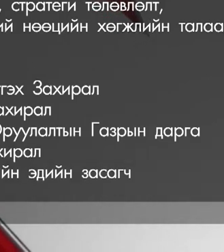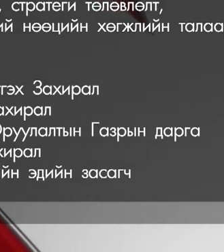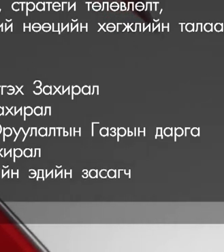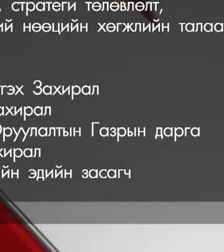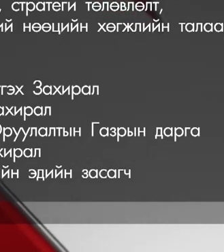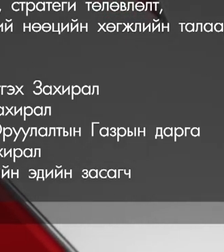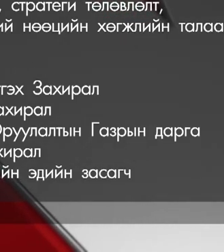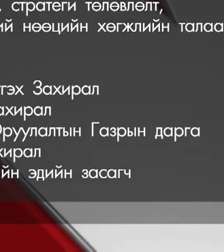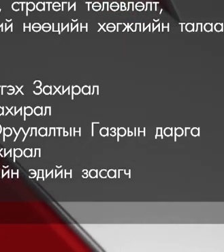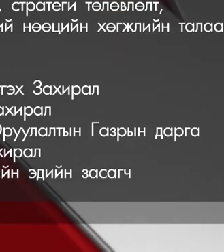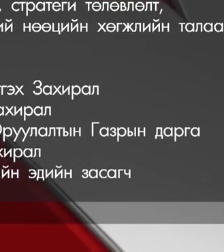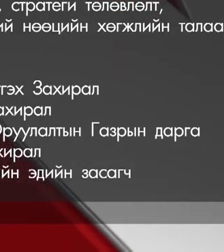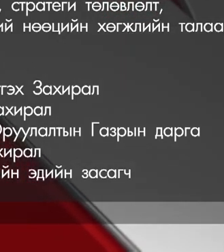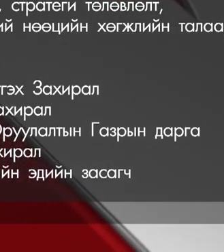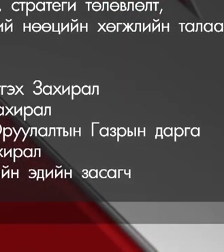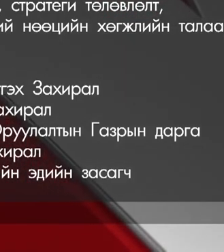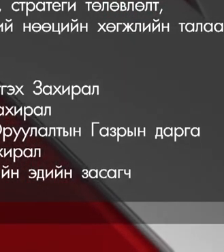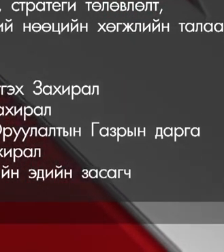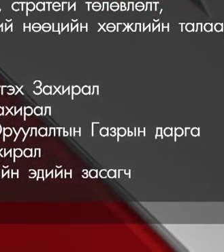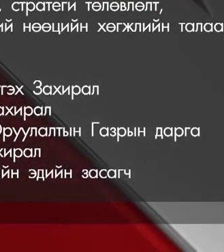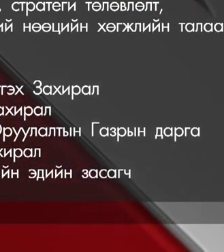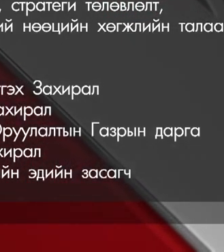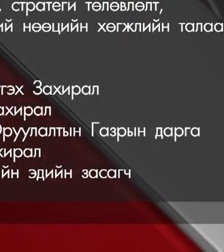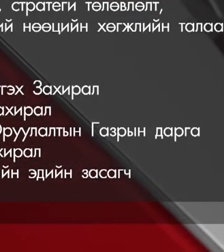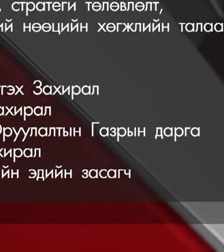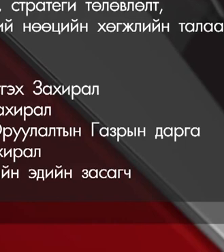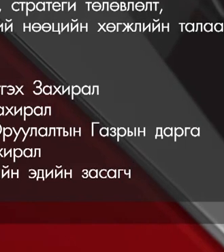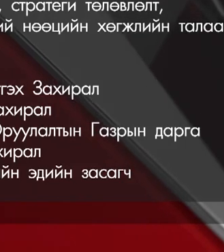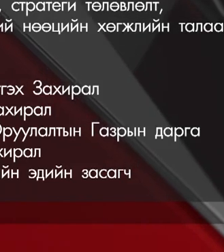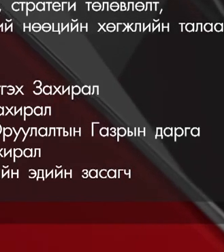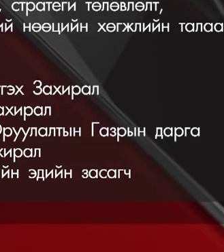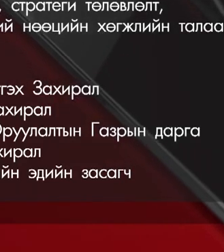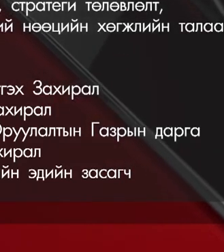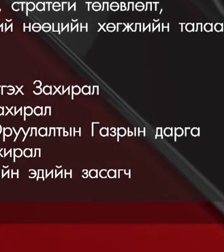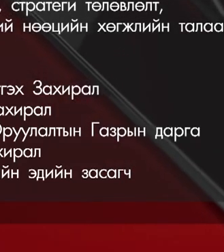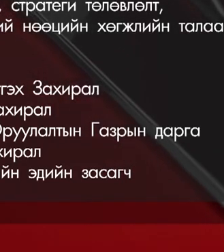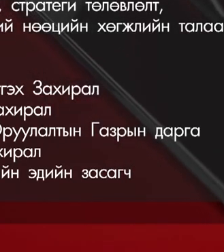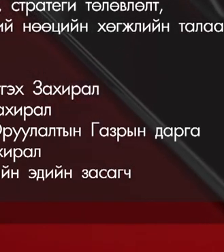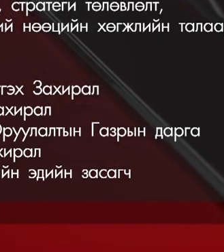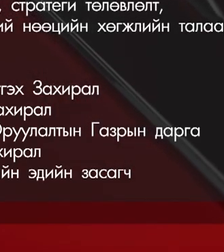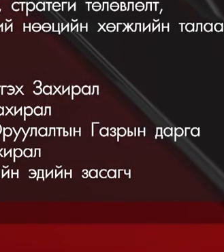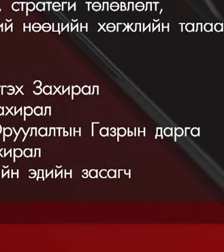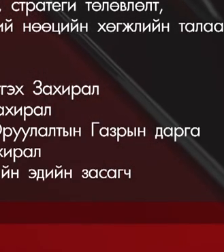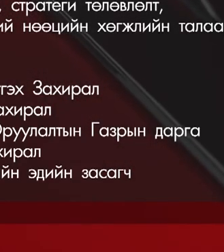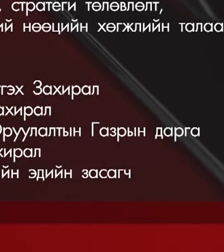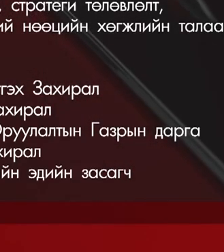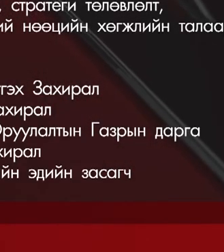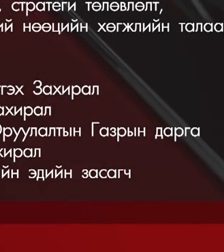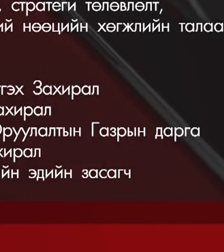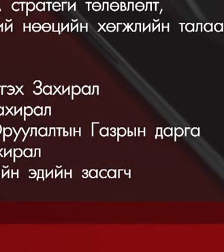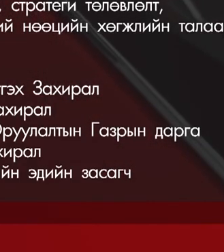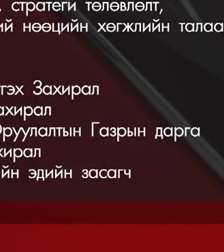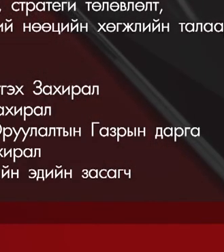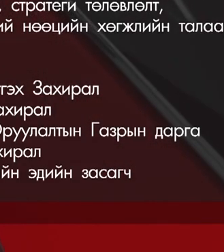ба де-факто нэртэй телевизийн ярилцлаг хөтлөгч де-факто тойм нэртэй 7 хоногийн Монгол улсын улс төр эдийн